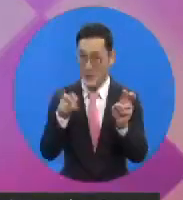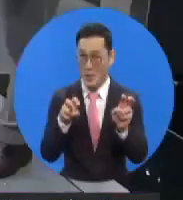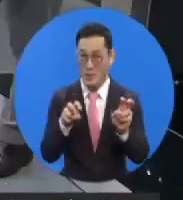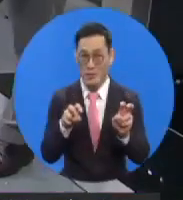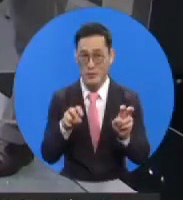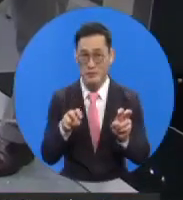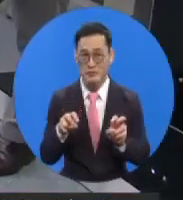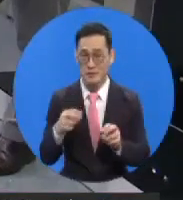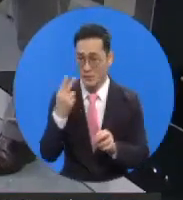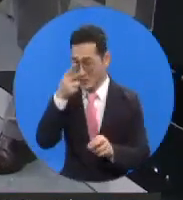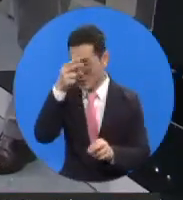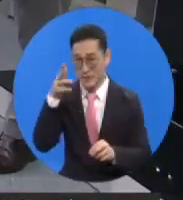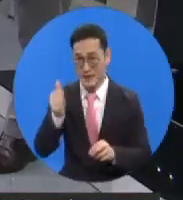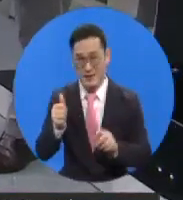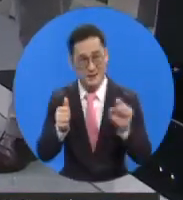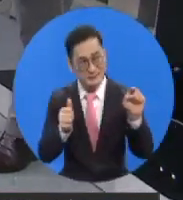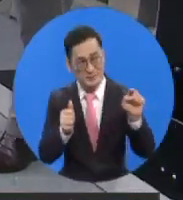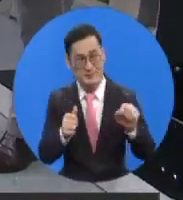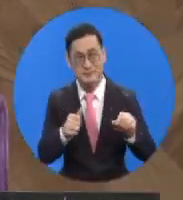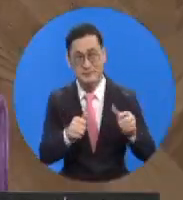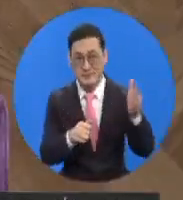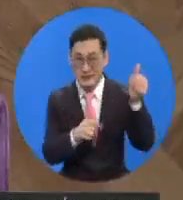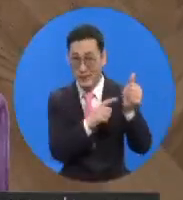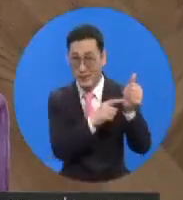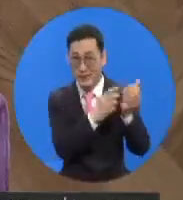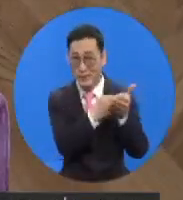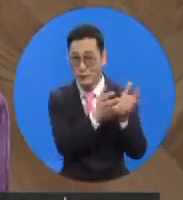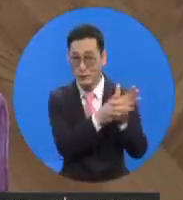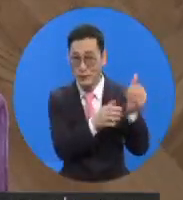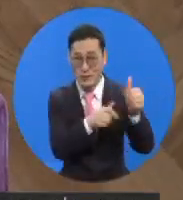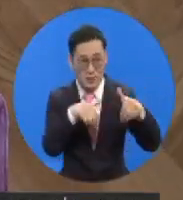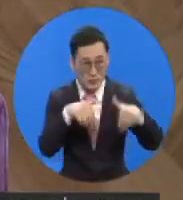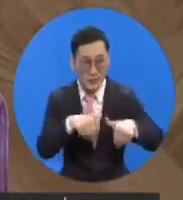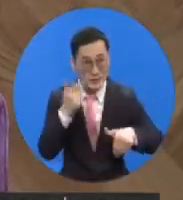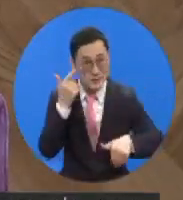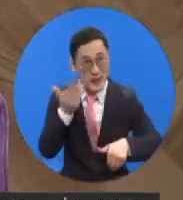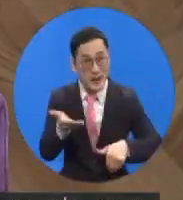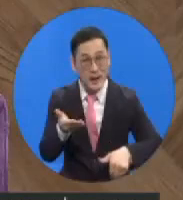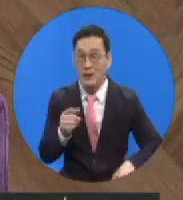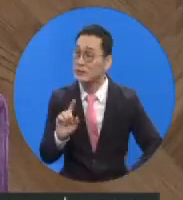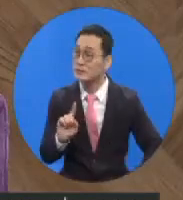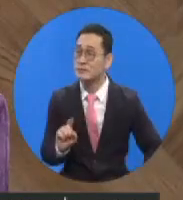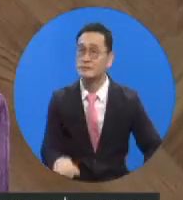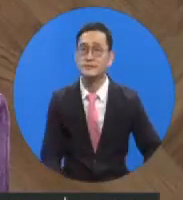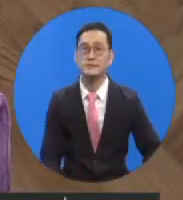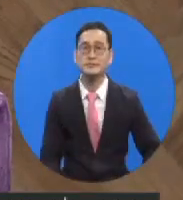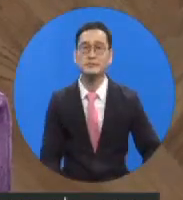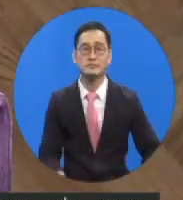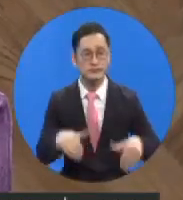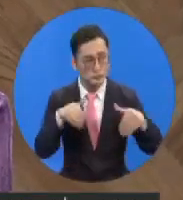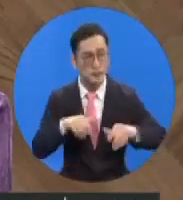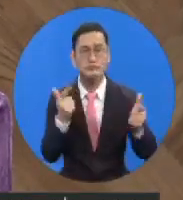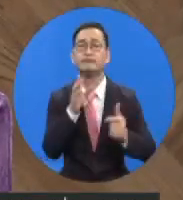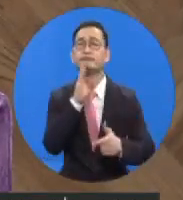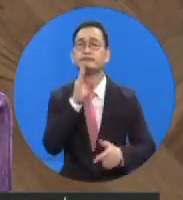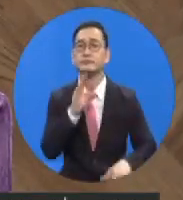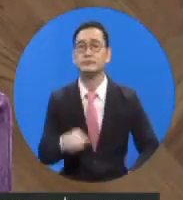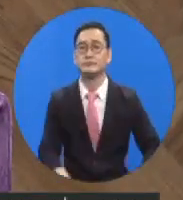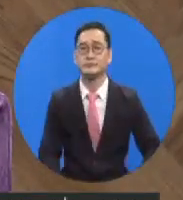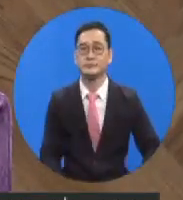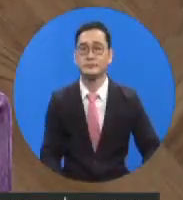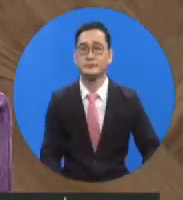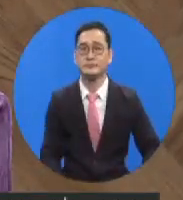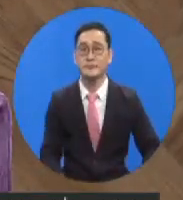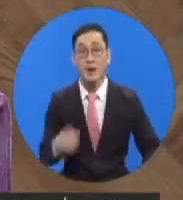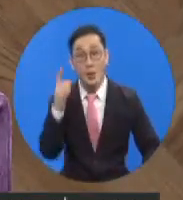질문입니다. 예. 윤석열 총장이 얘기한 것처럼 총장은 장관의 부하가 아니죠. 근데 저의 얘기를 왜 했을까 생각해보면 추미애 법무부 장관의